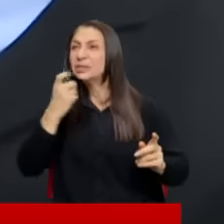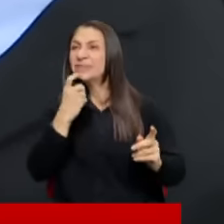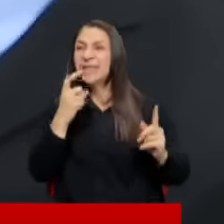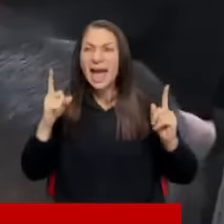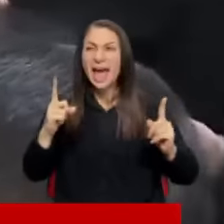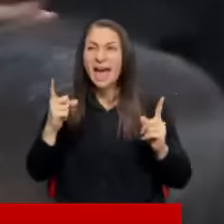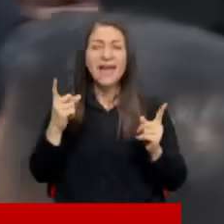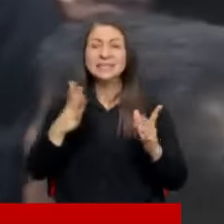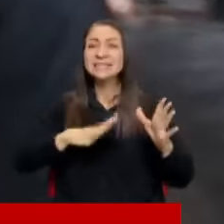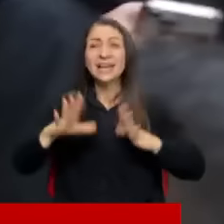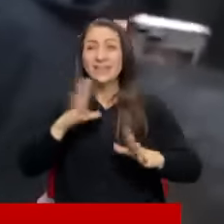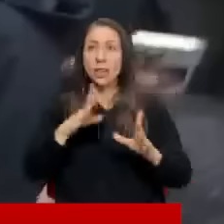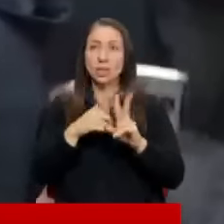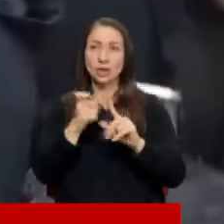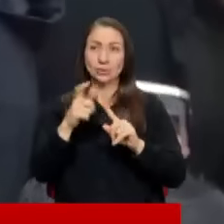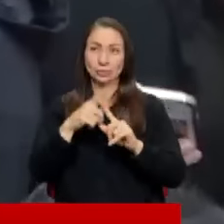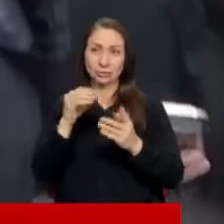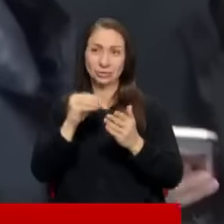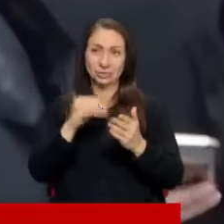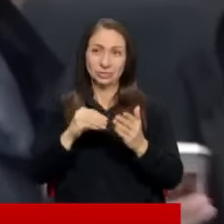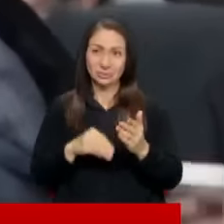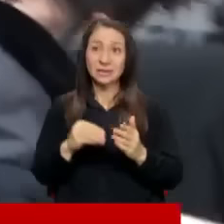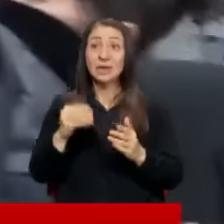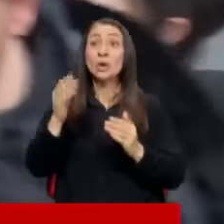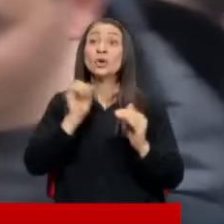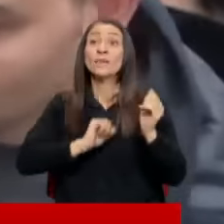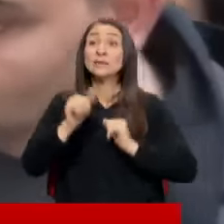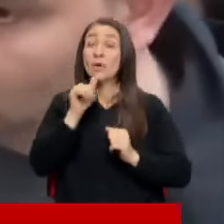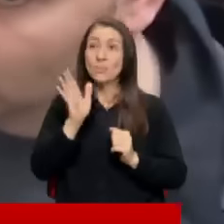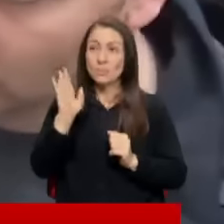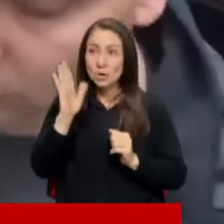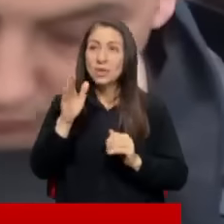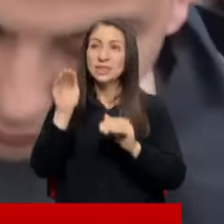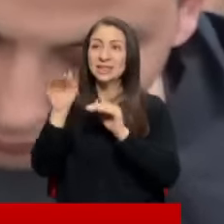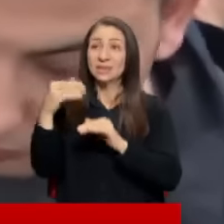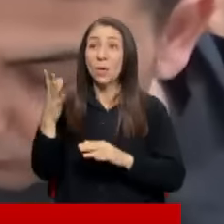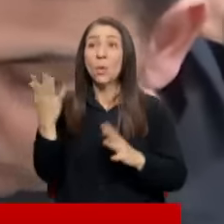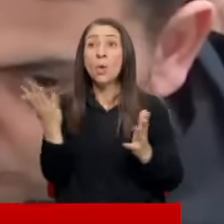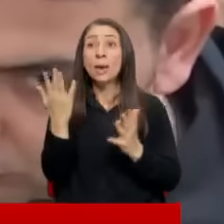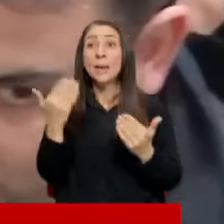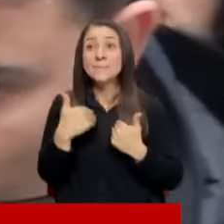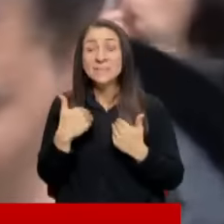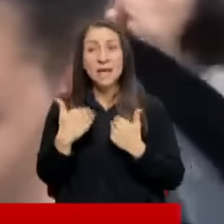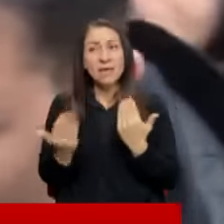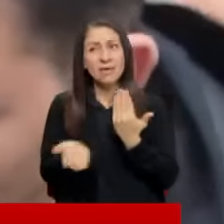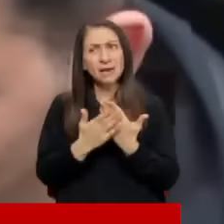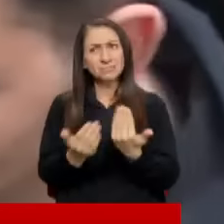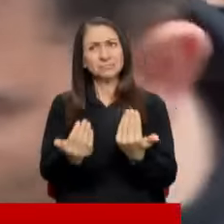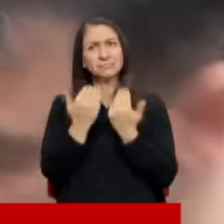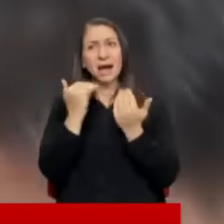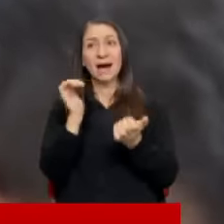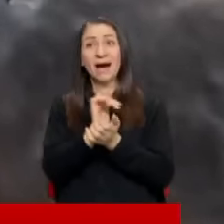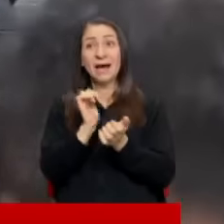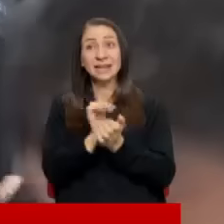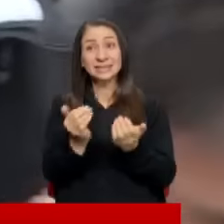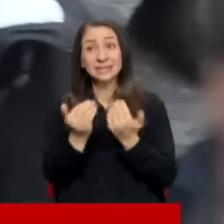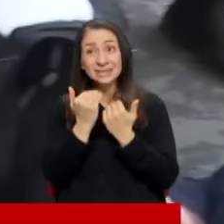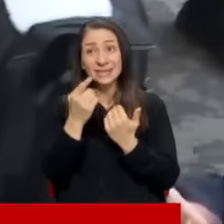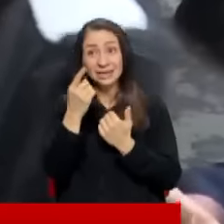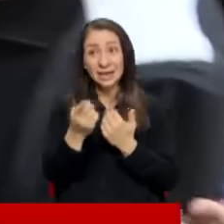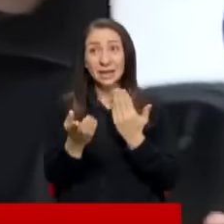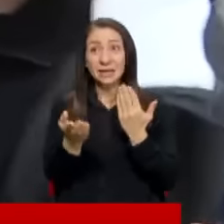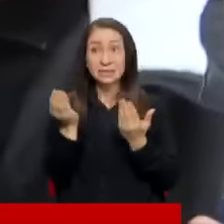aldı İmamoğlu. Üniversiteye giden oğlum için destekli bulundunuz. Sağ olun, ne mutlu bana. Gerçekten okula bizlere de yardım ettiniz. Aile destek paramıza da